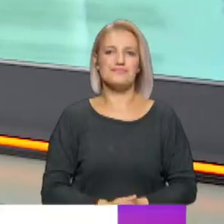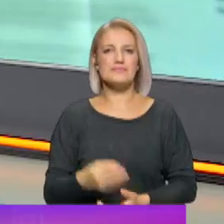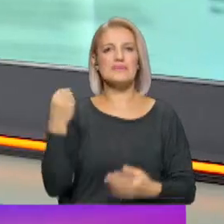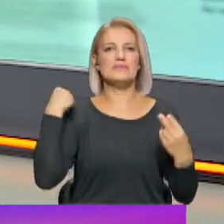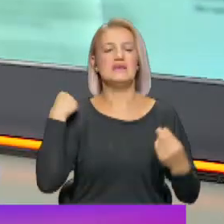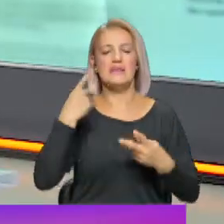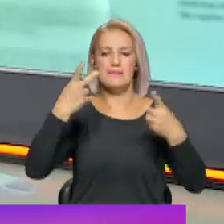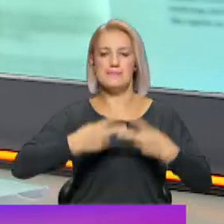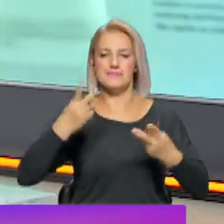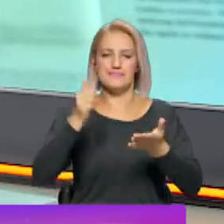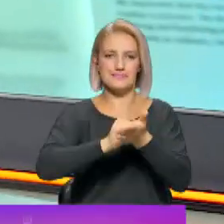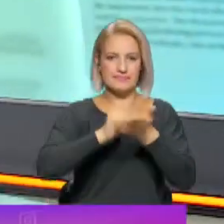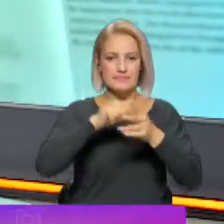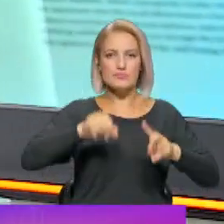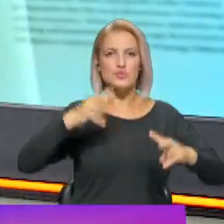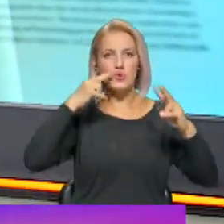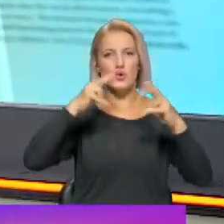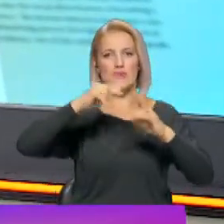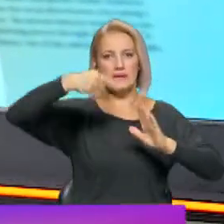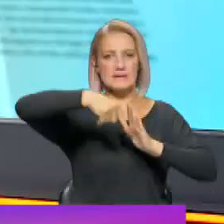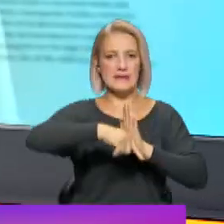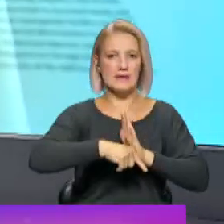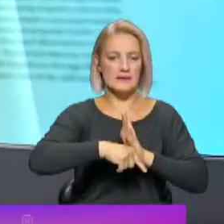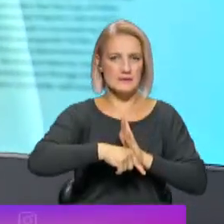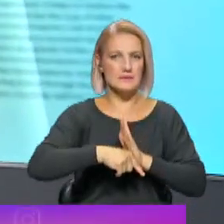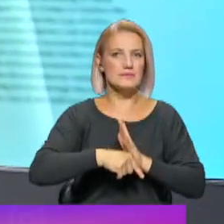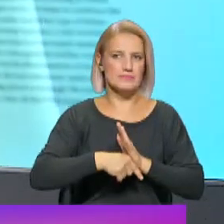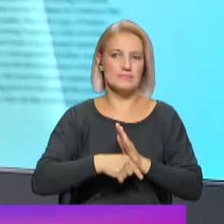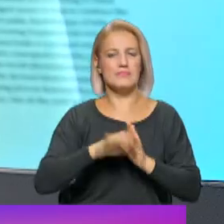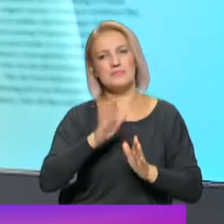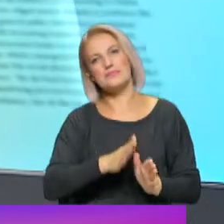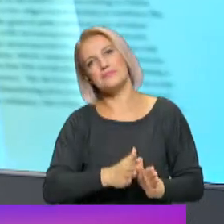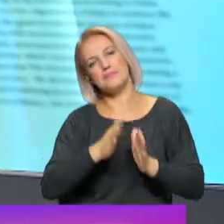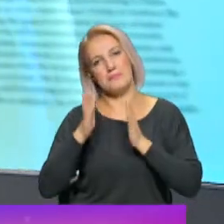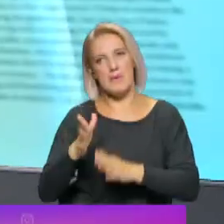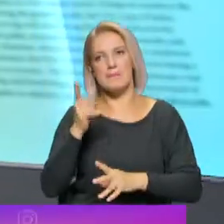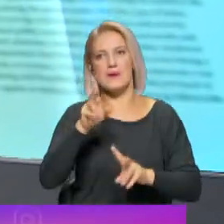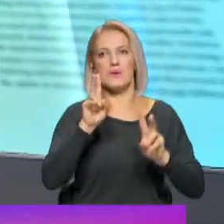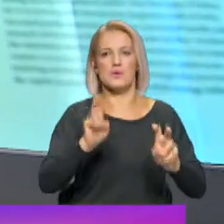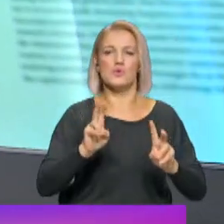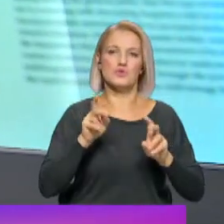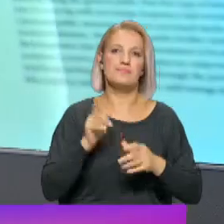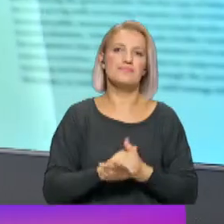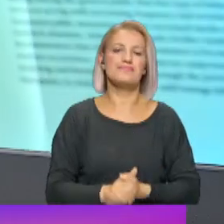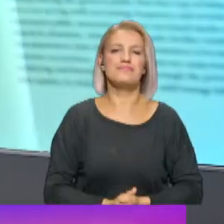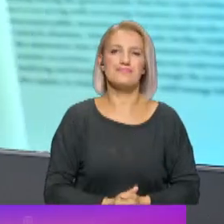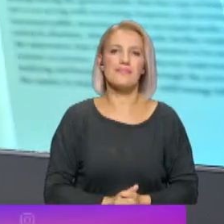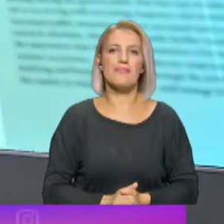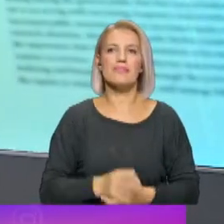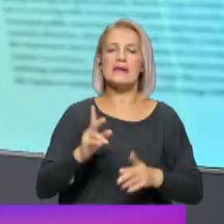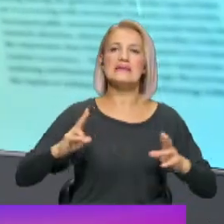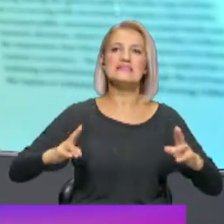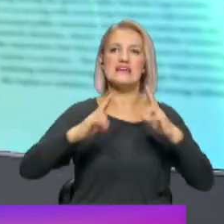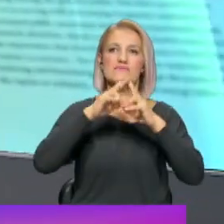Yeni Mesaj gazetesi bu görüşmenin ayrıntılarını başka bir konuya dayandırıyor tamamen.